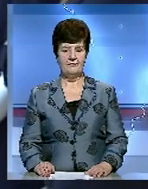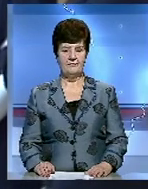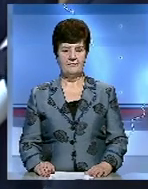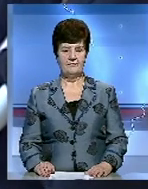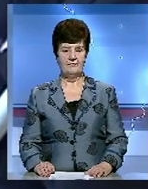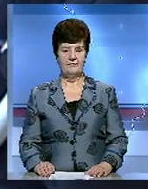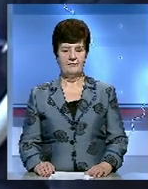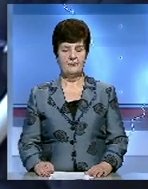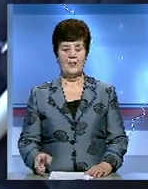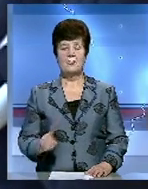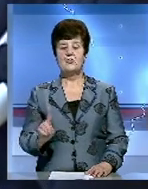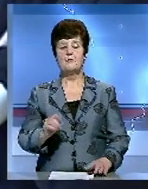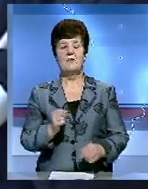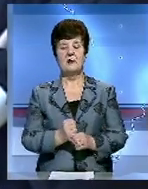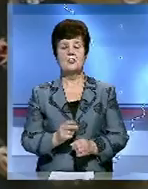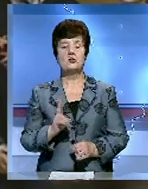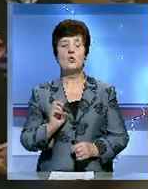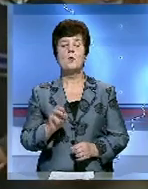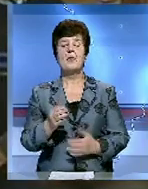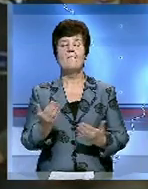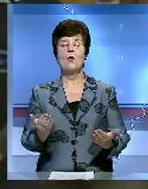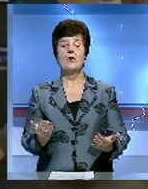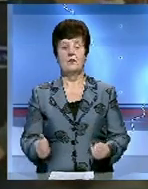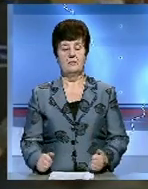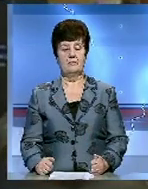Ce mai faceți? Cum la voi?